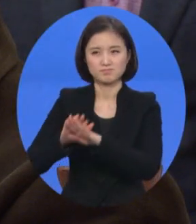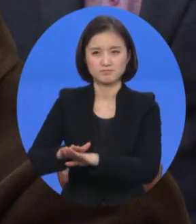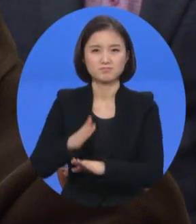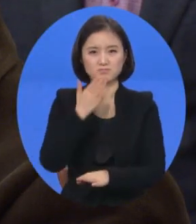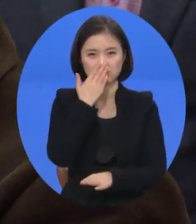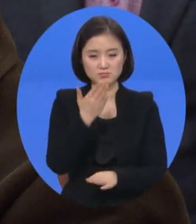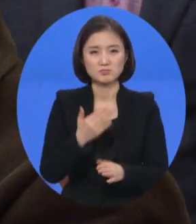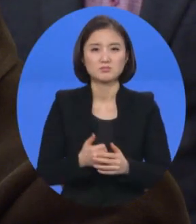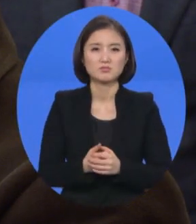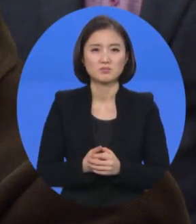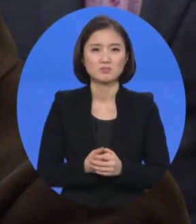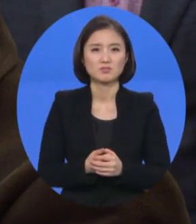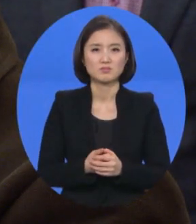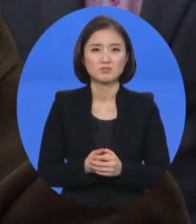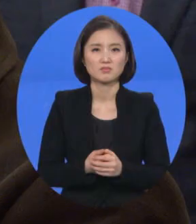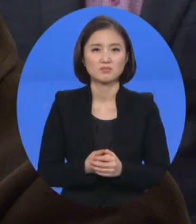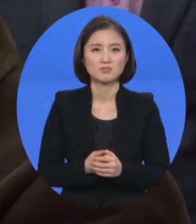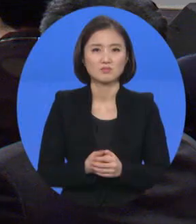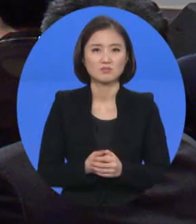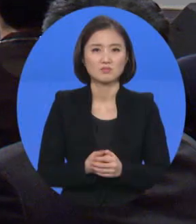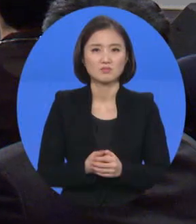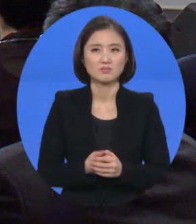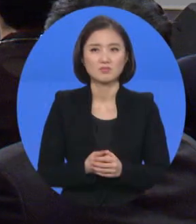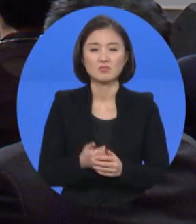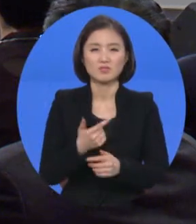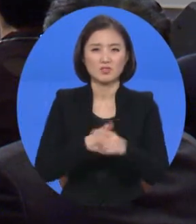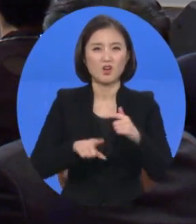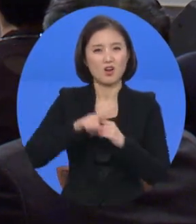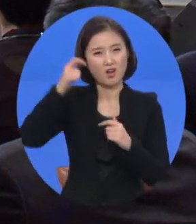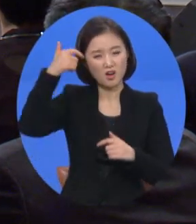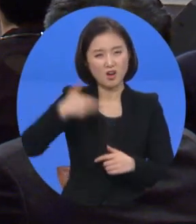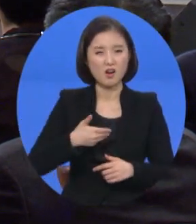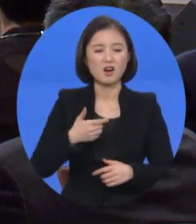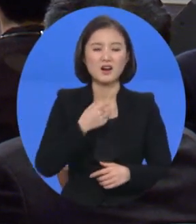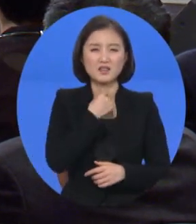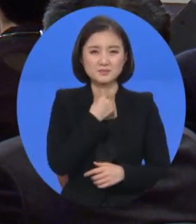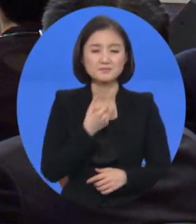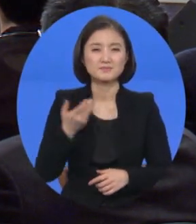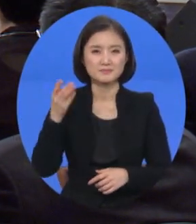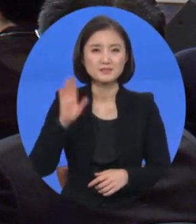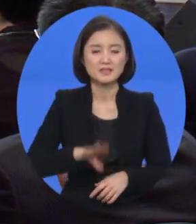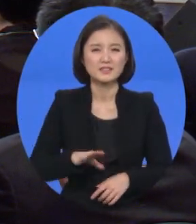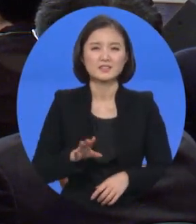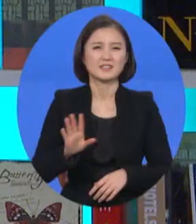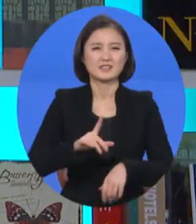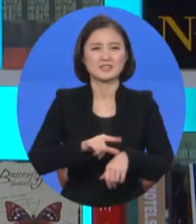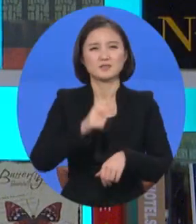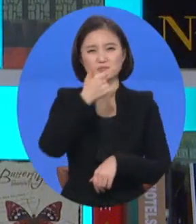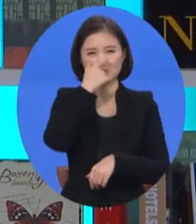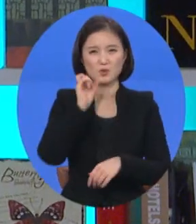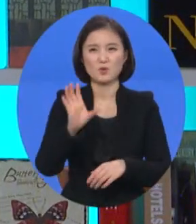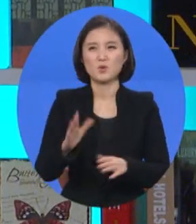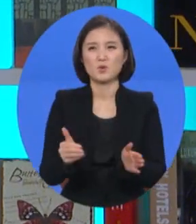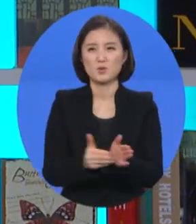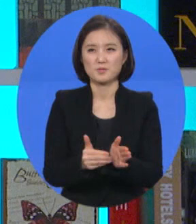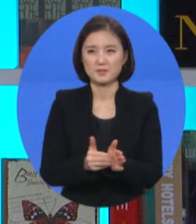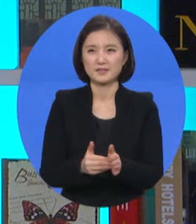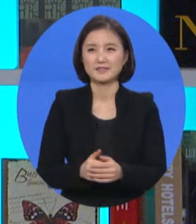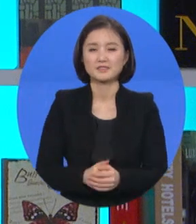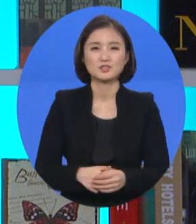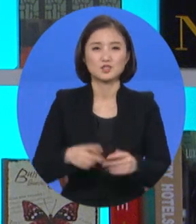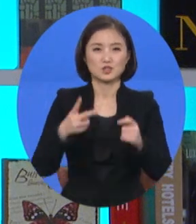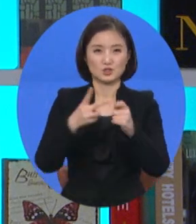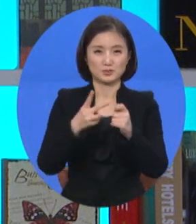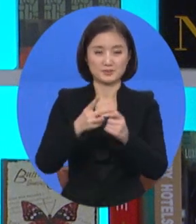더 많은 강의를 씩 질문을 받았으면 좋겠지만 은 뭐 시간이 시간이 다 될 거 같아서 두번째 시간